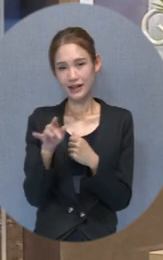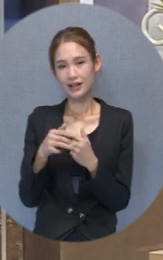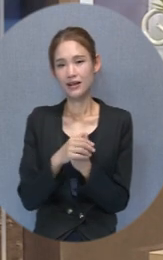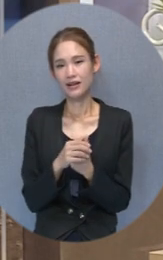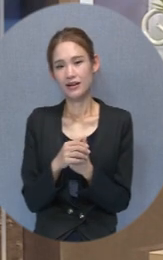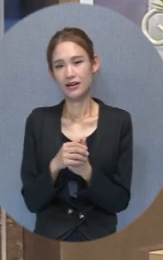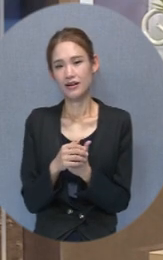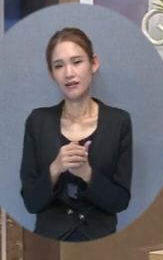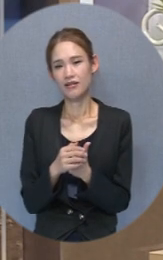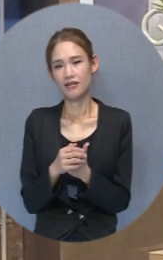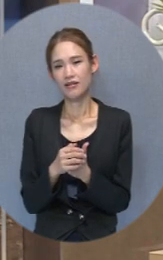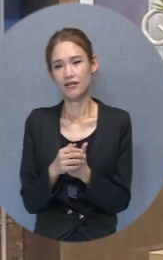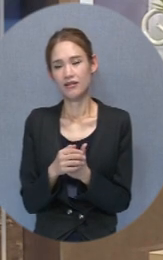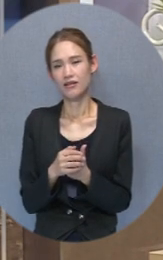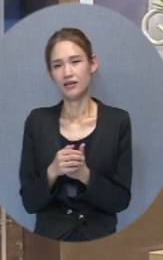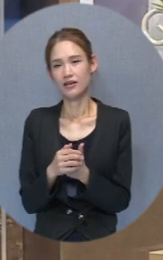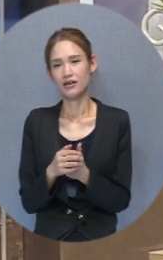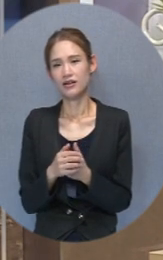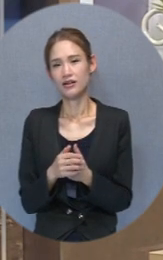촉각책이 좀,